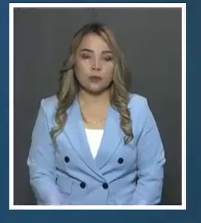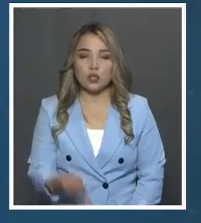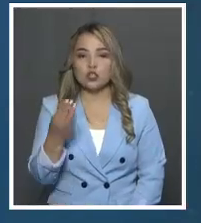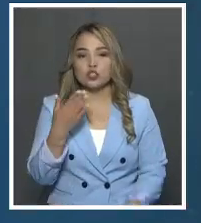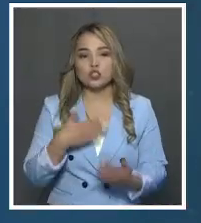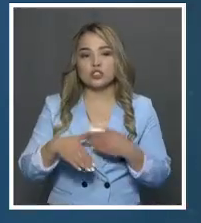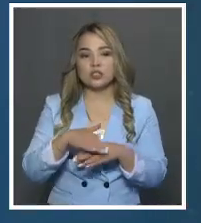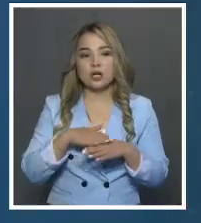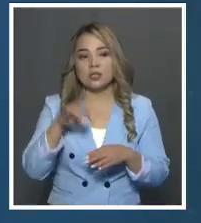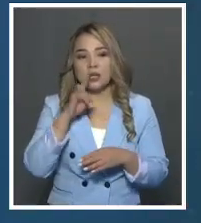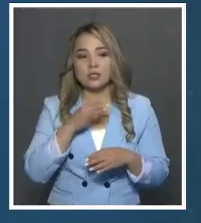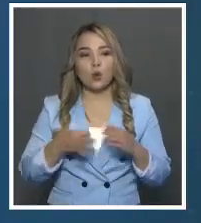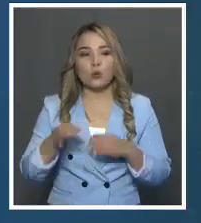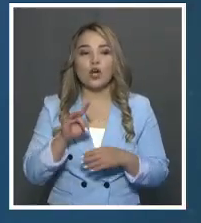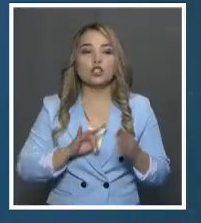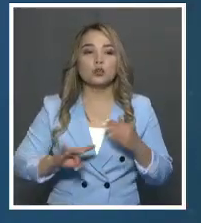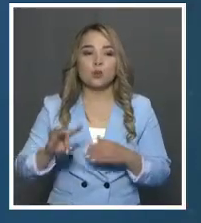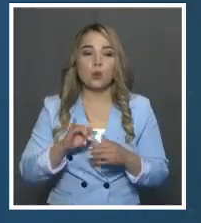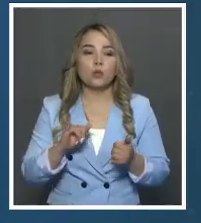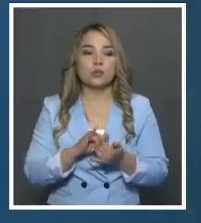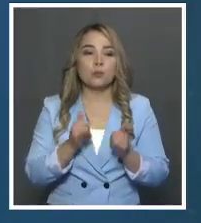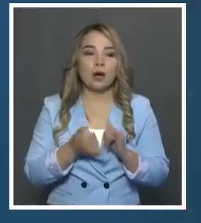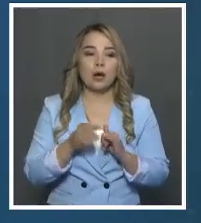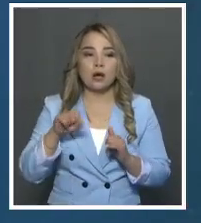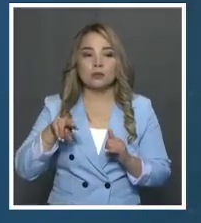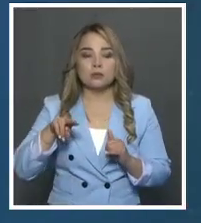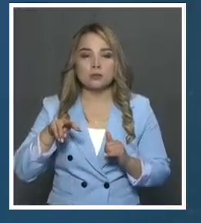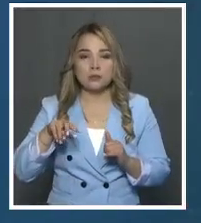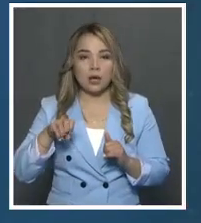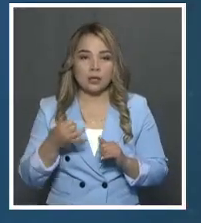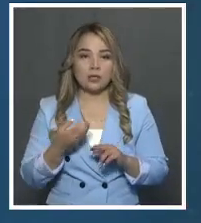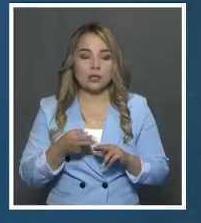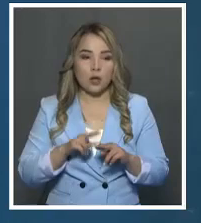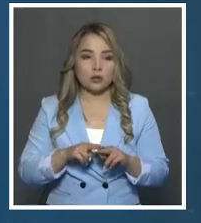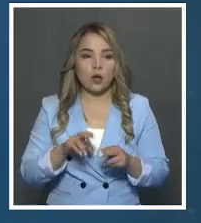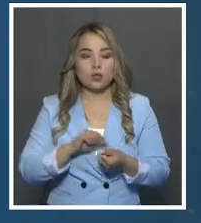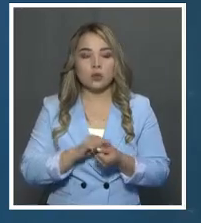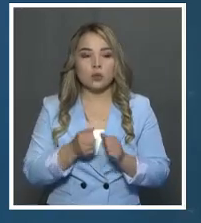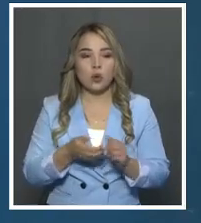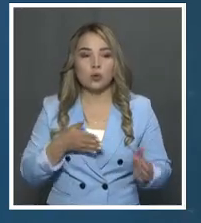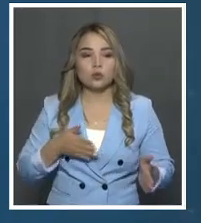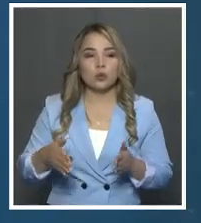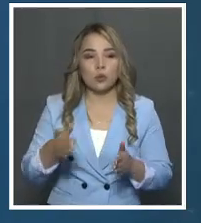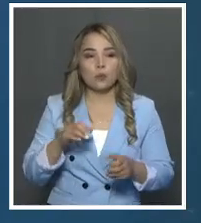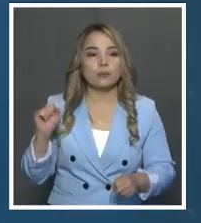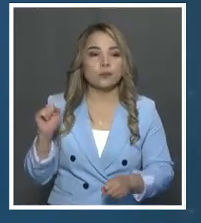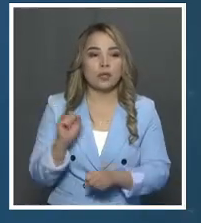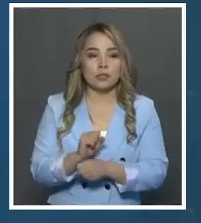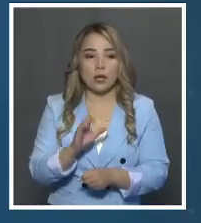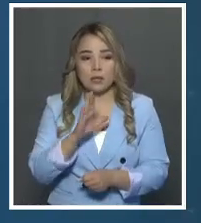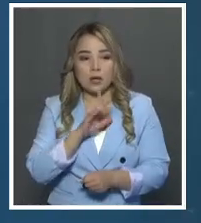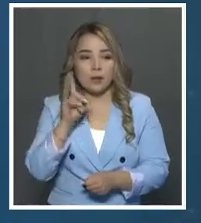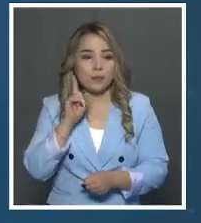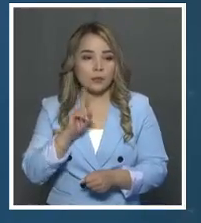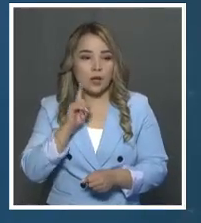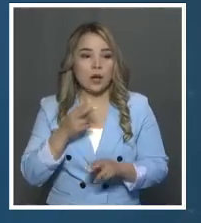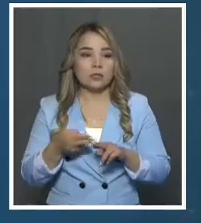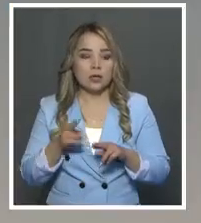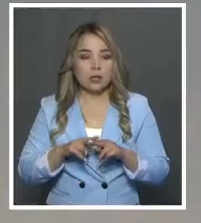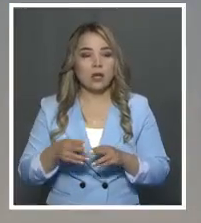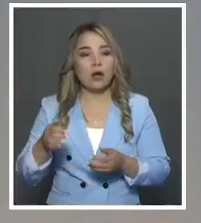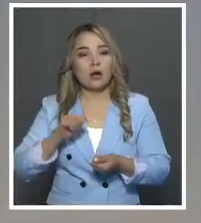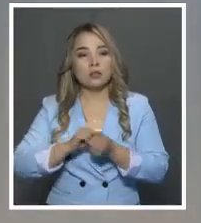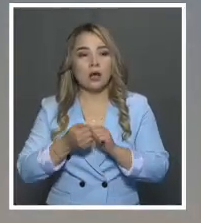Ал Шығыс Қазақстандағы республикалық Өскемен Алтай тас жолына жартас құлап, көлік қозғалысы уақытша кідіріп қалды. Жол шетіндегі биік